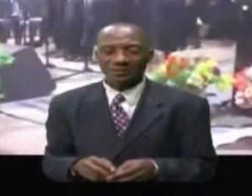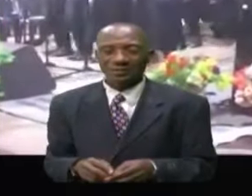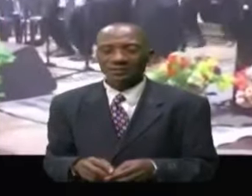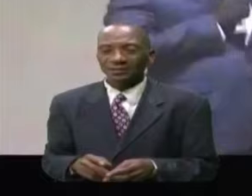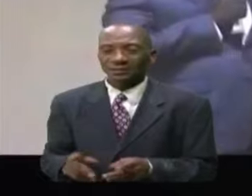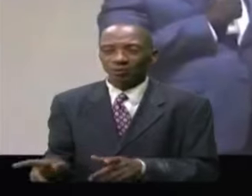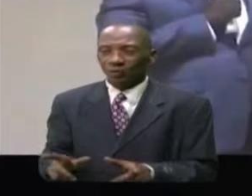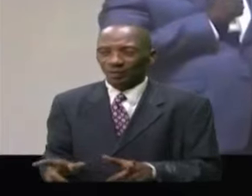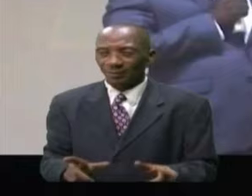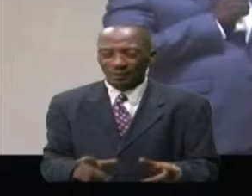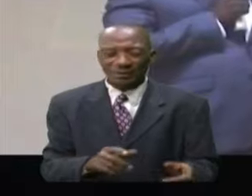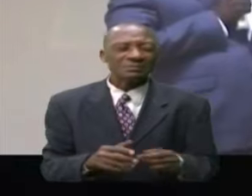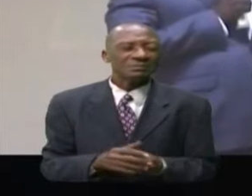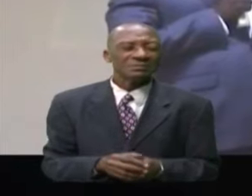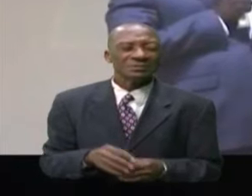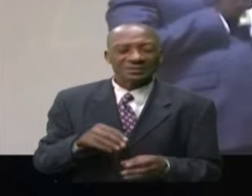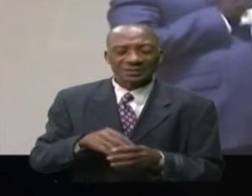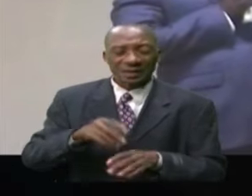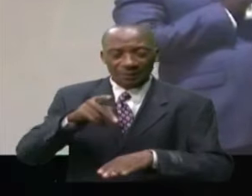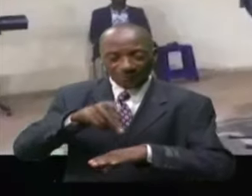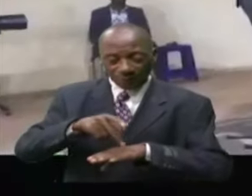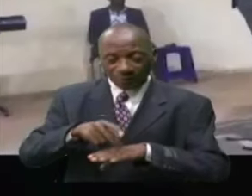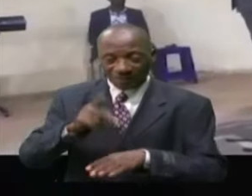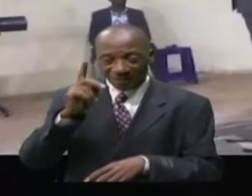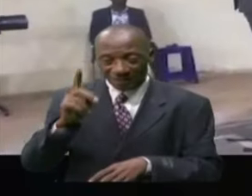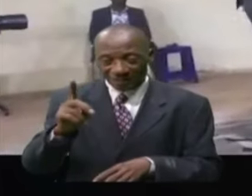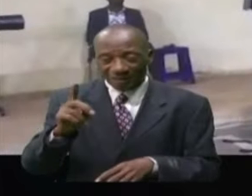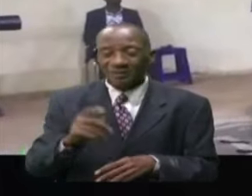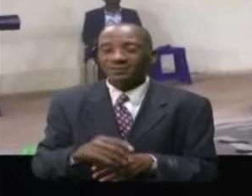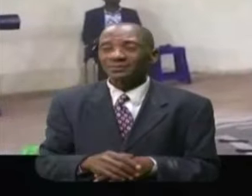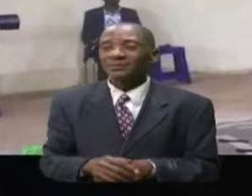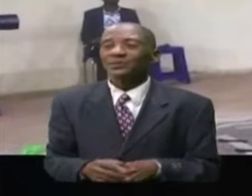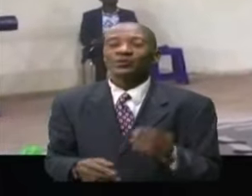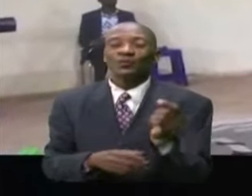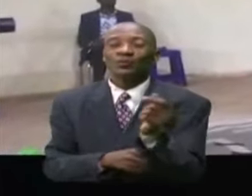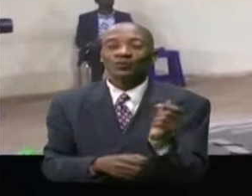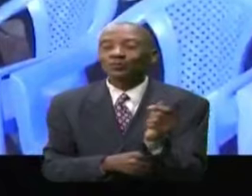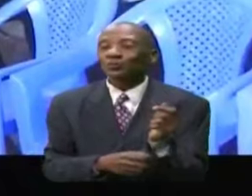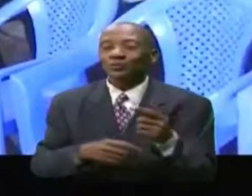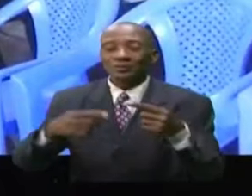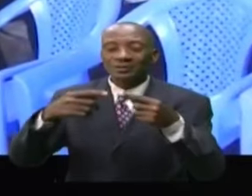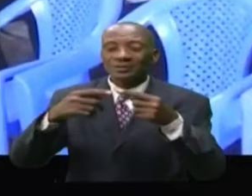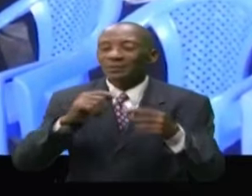paroisse évangélique Philadelphie dans les quartiers jolicites du gouvernorat